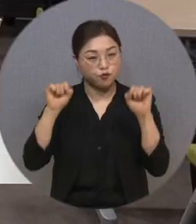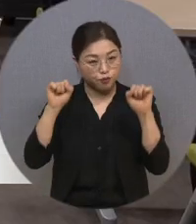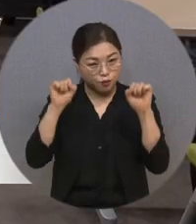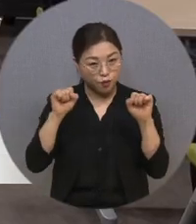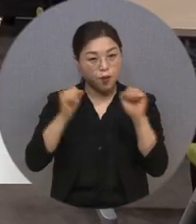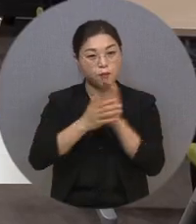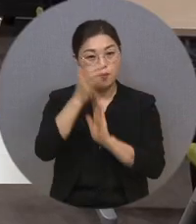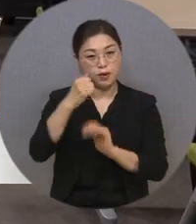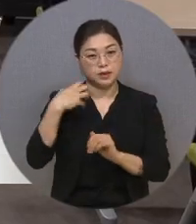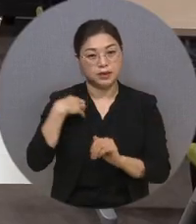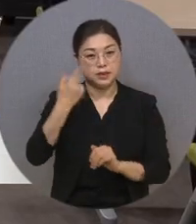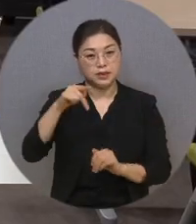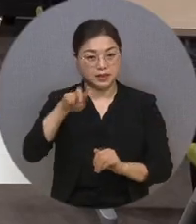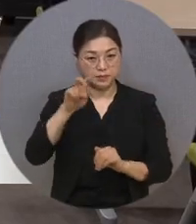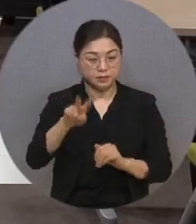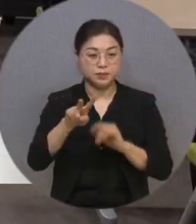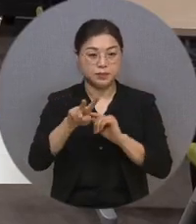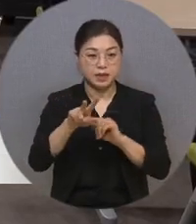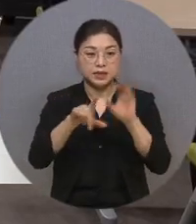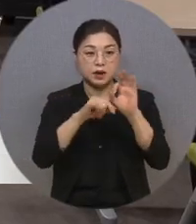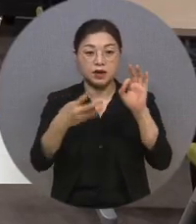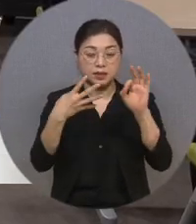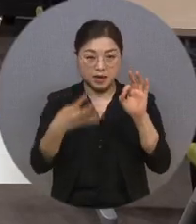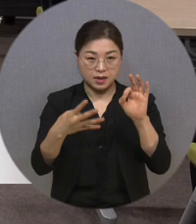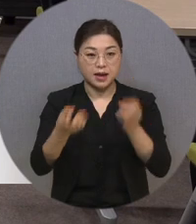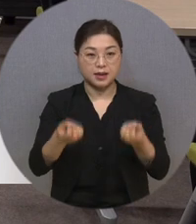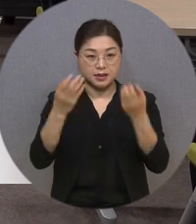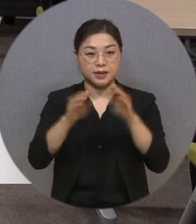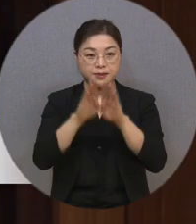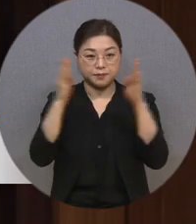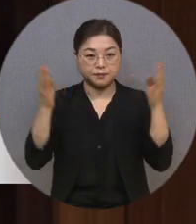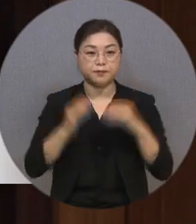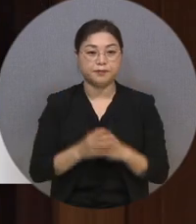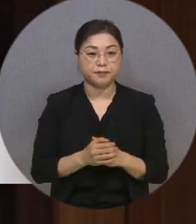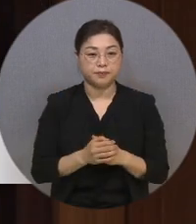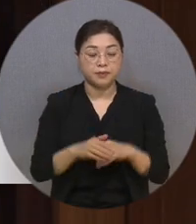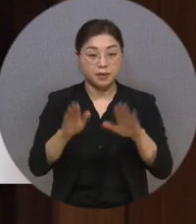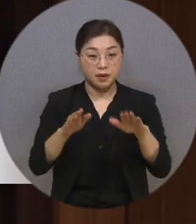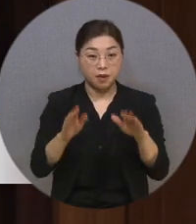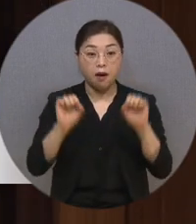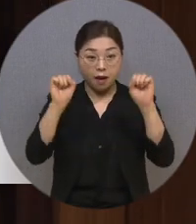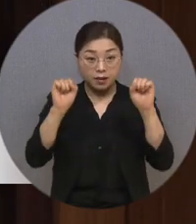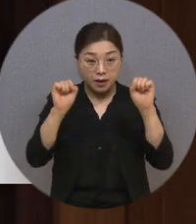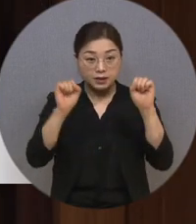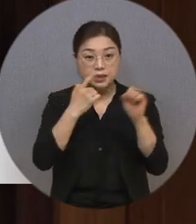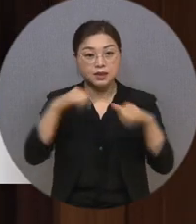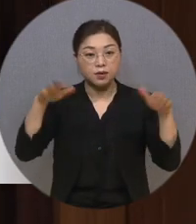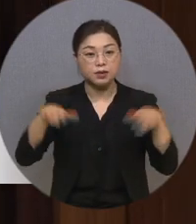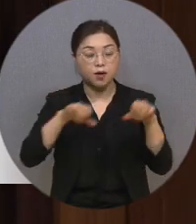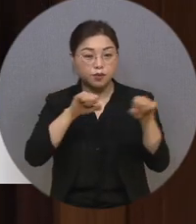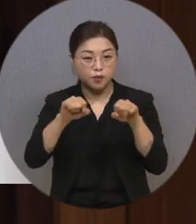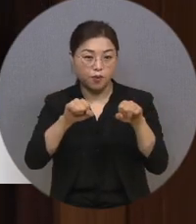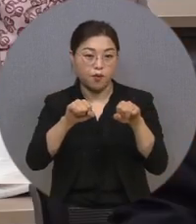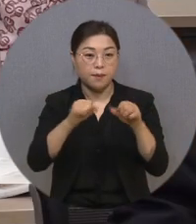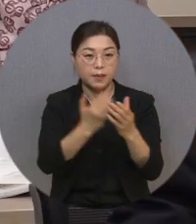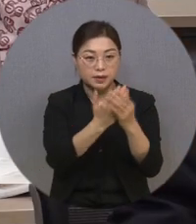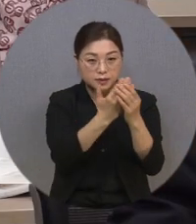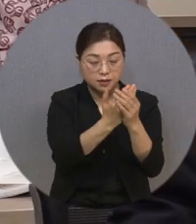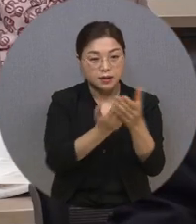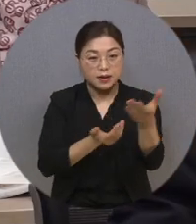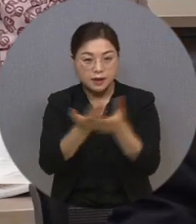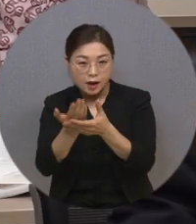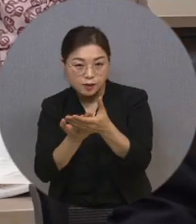기념식이 10월 4일 원주시청에서 열렸습니다. 이번 행사는 천사운동 활성화와 나눔 문화에